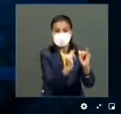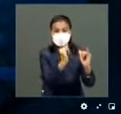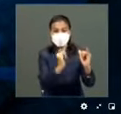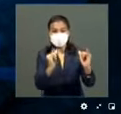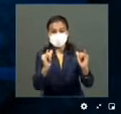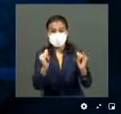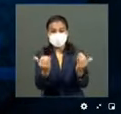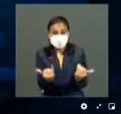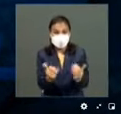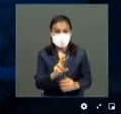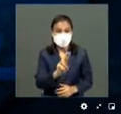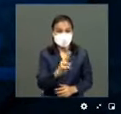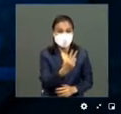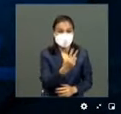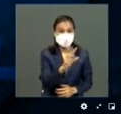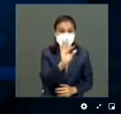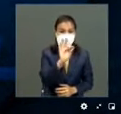คะก็คือ